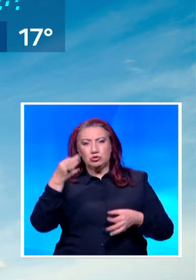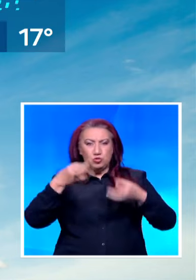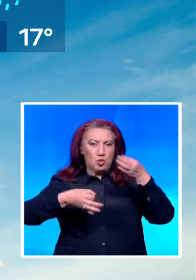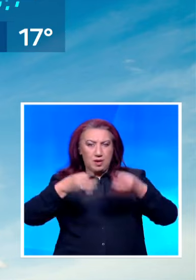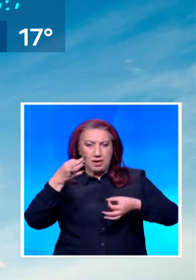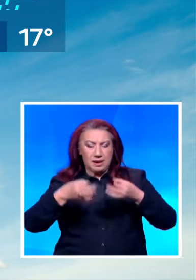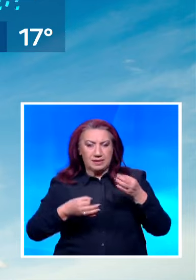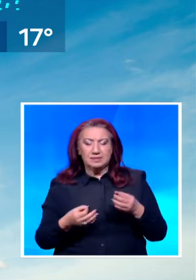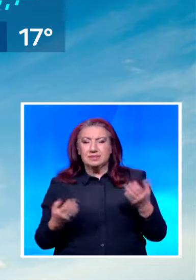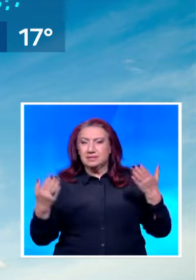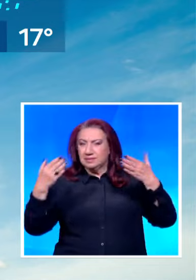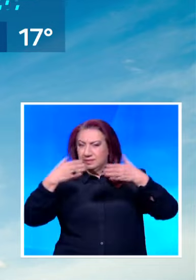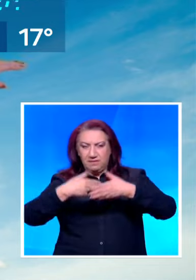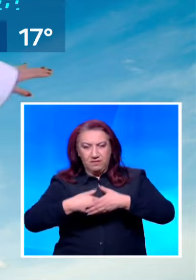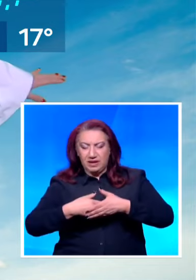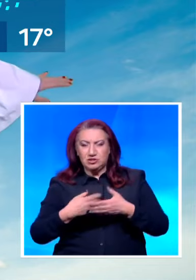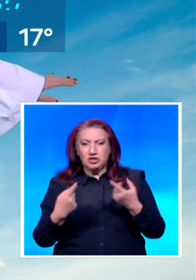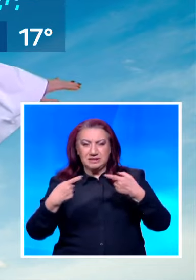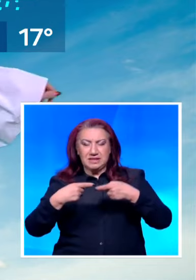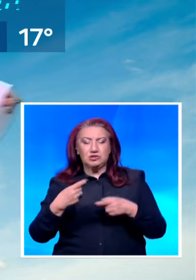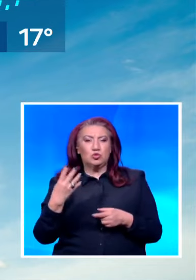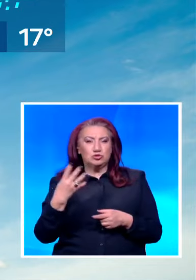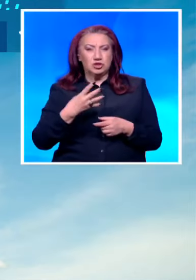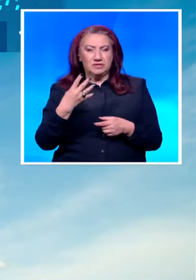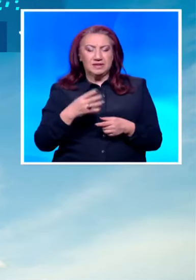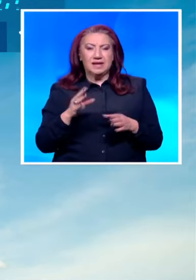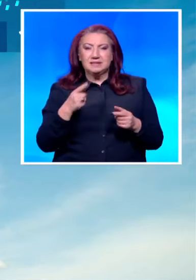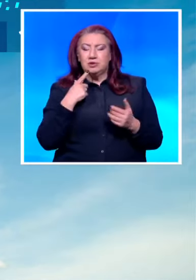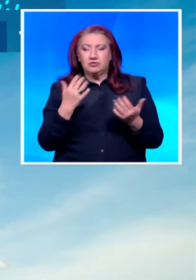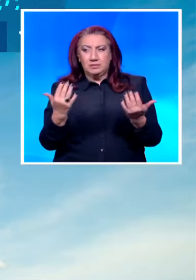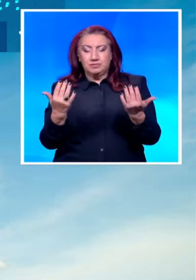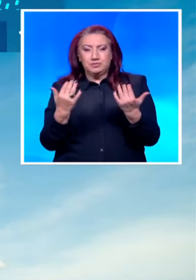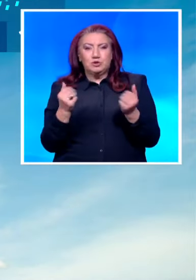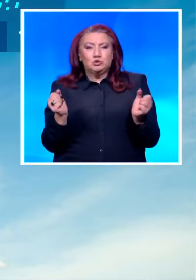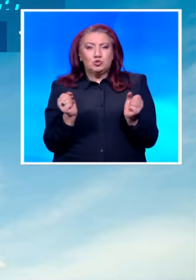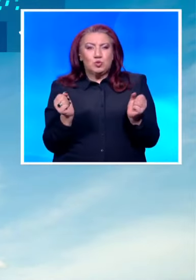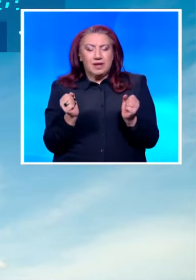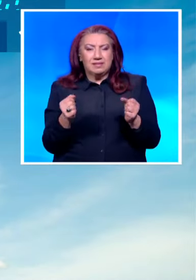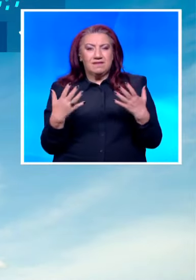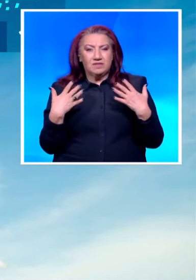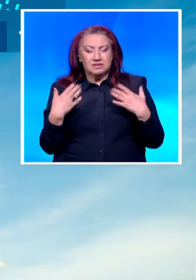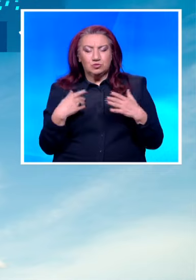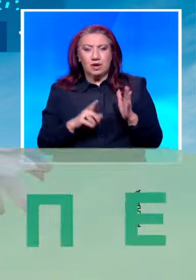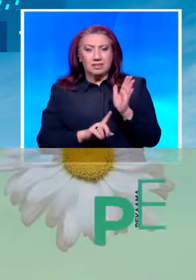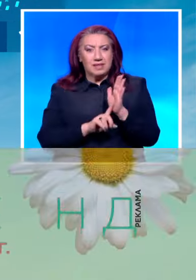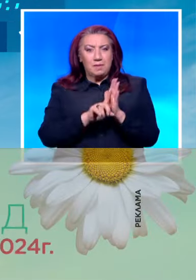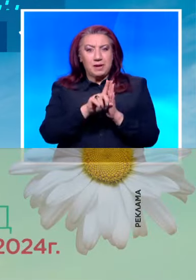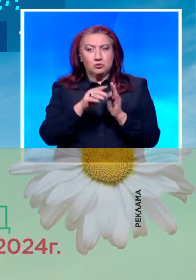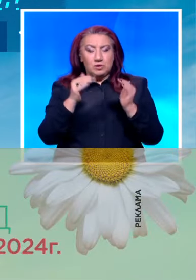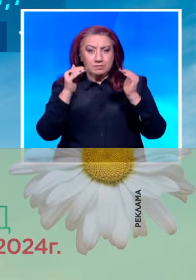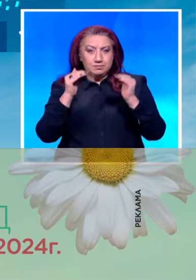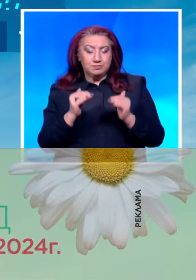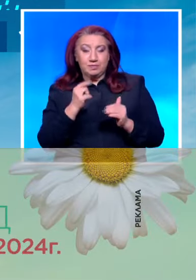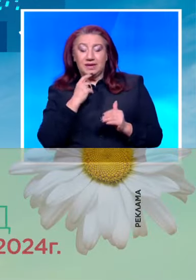тогава вечерта и в нощта срещу четвъртък ще започне да нахлува студен въздух и температурите ще се понижат чувствително особено в